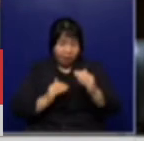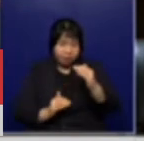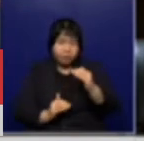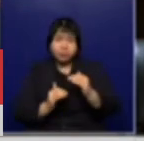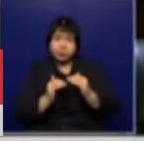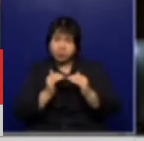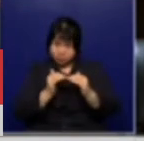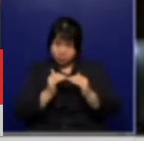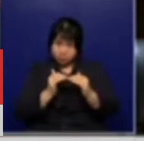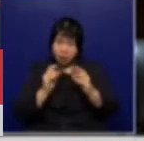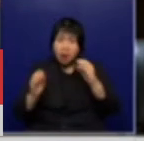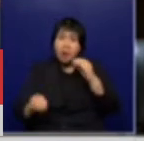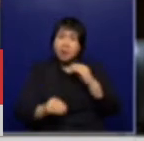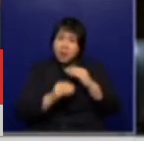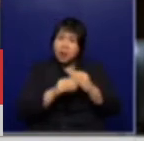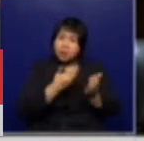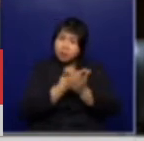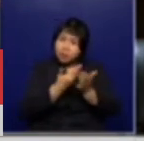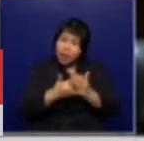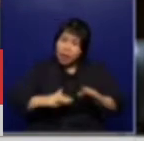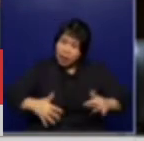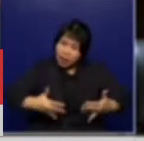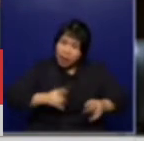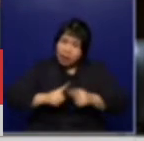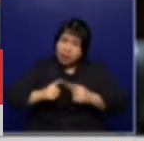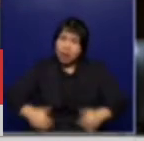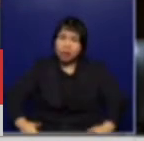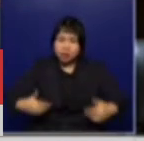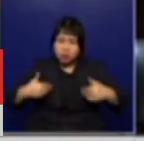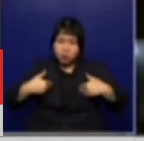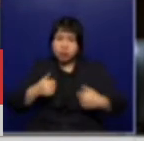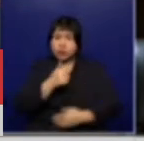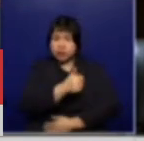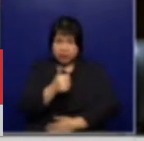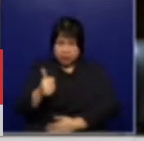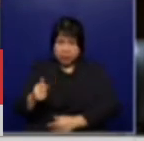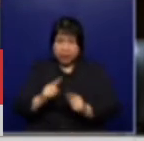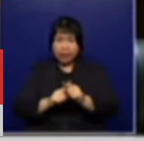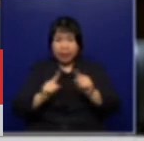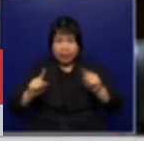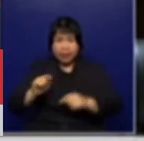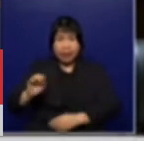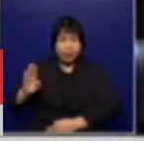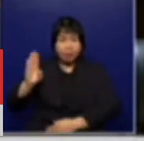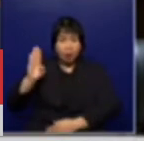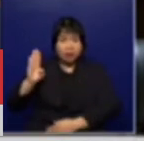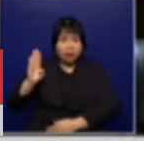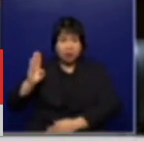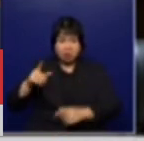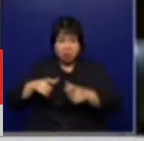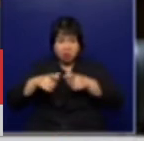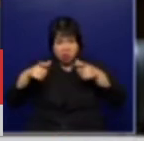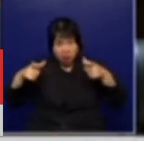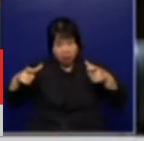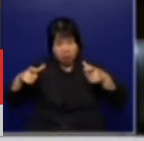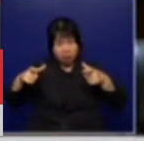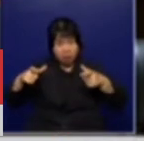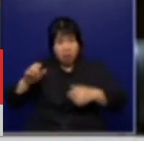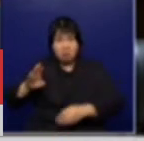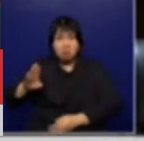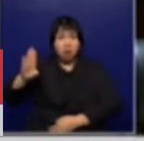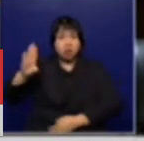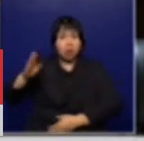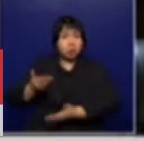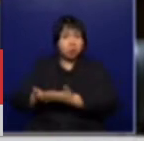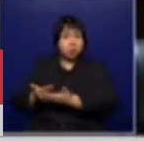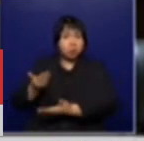ชนผู้มีรายได้น้อยมีความเป็นอยู่ที่ดีขึ้นแต่ในทางกลับกันค่ะบริษัทยักษ์ใหญ่บริษัทเจ้าสัวกลับยิ่งมั่งคั่